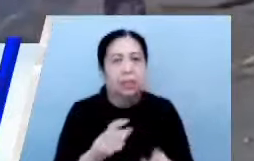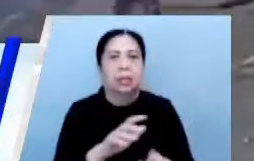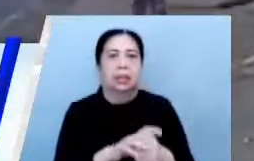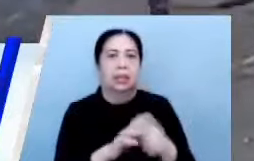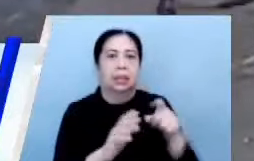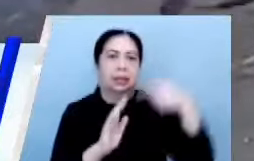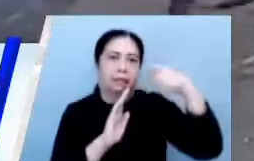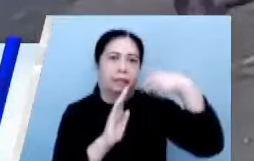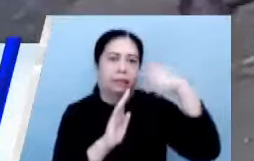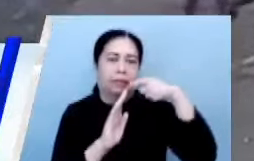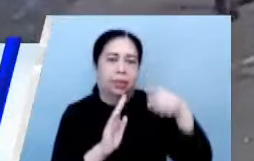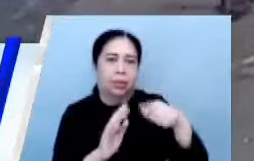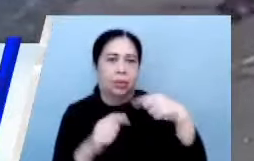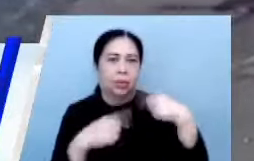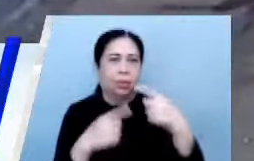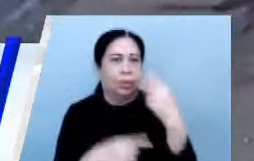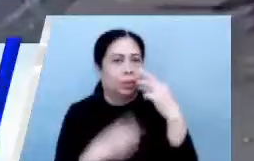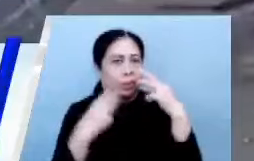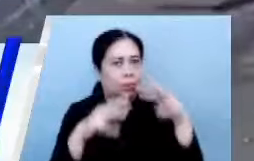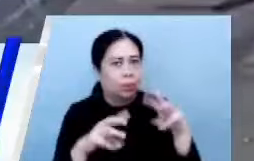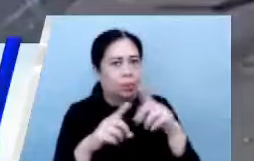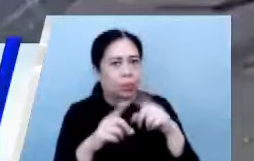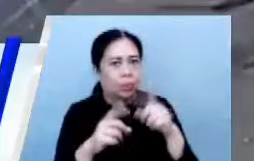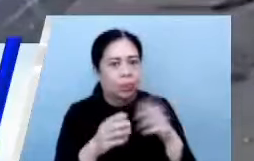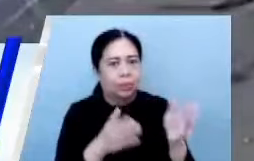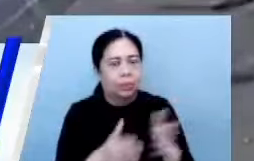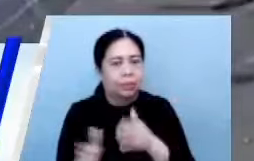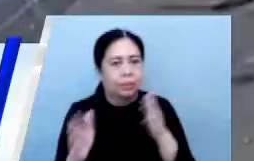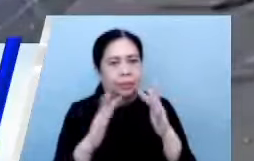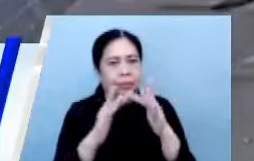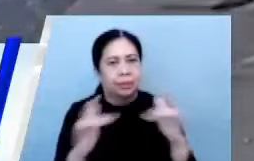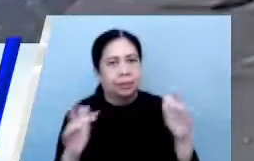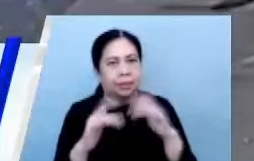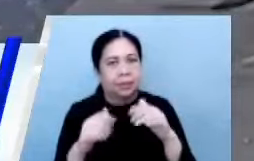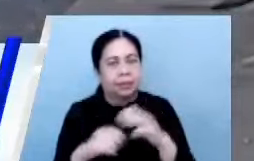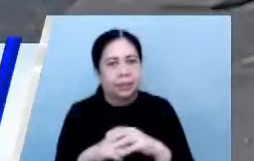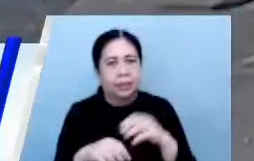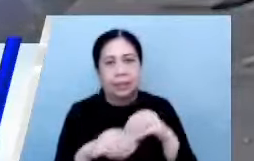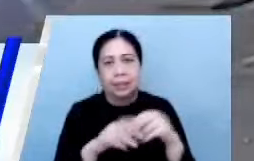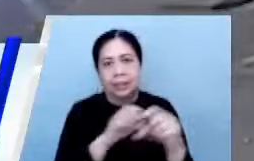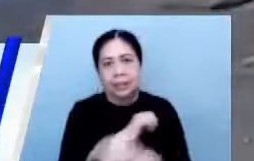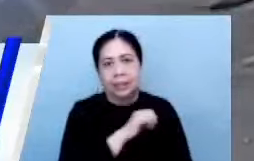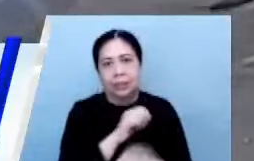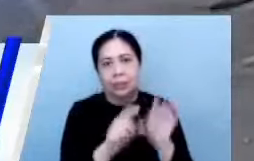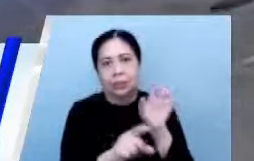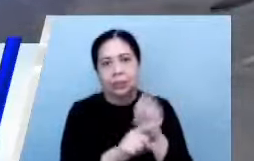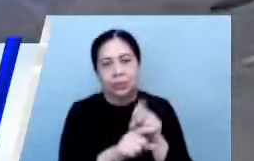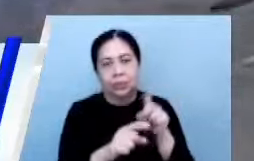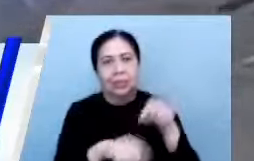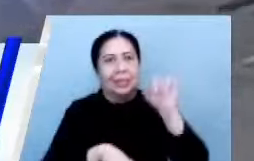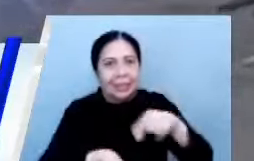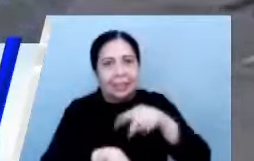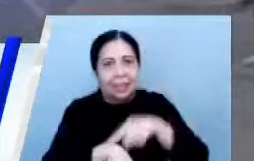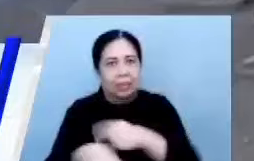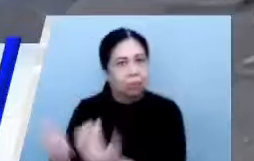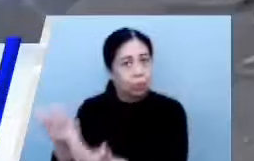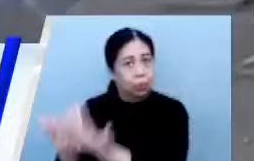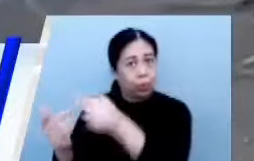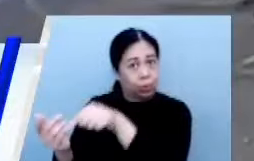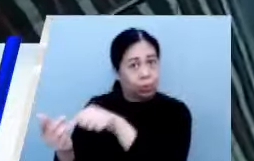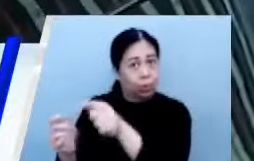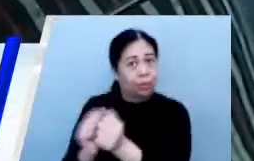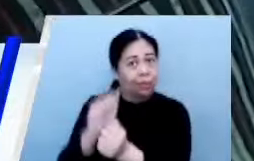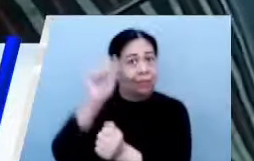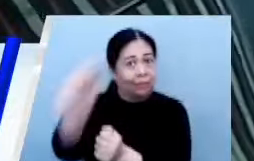Castro habang nanonood ng mga paghanda para sa pista sa Mulanay, Quezon. Nakuha umano ng mga oras na nasusunog ang modern jeepney sa